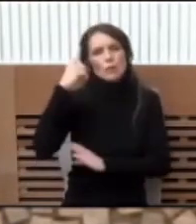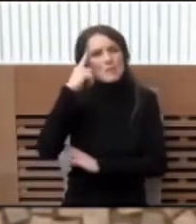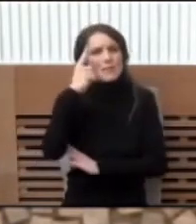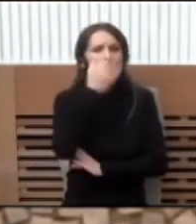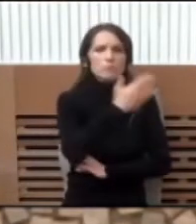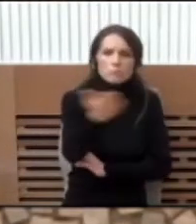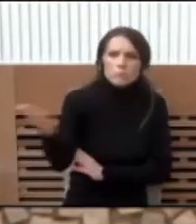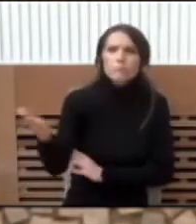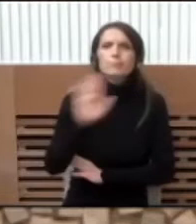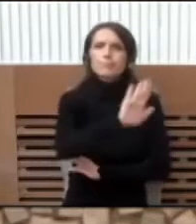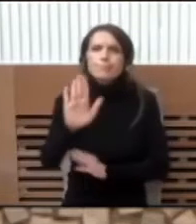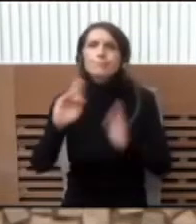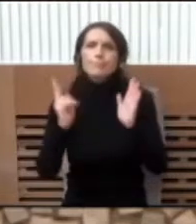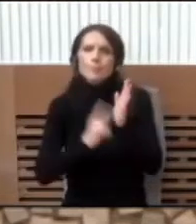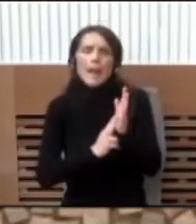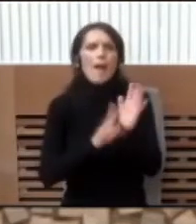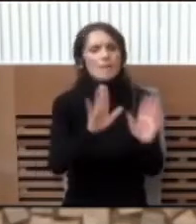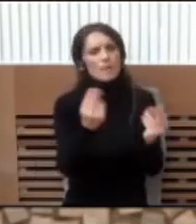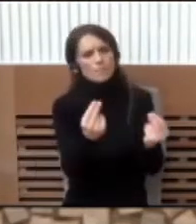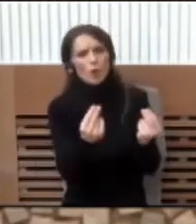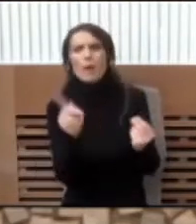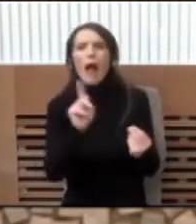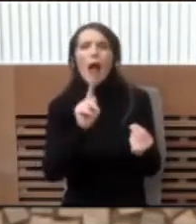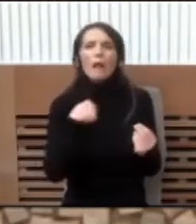njihovim pravima i blagostanju, a ne interesima